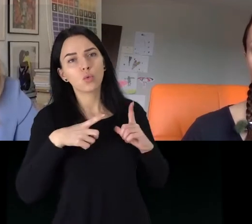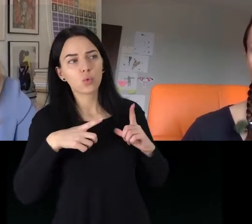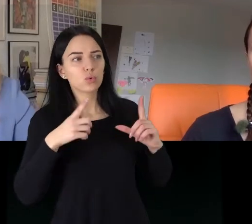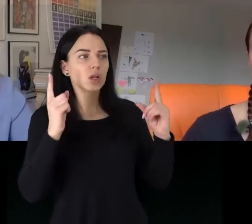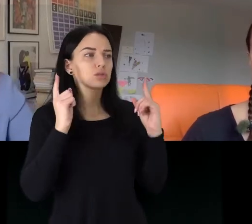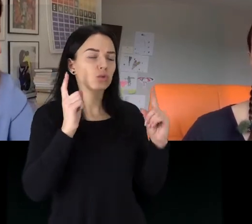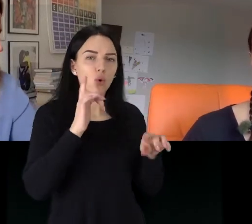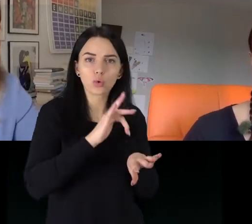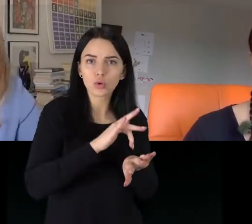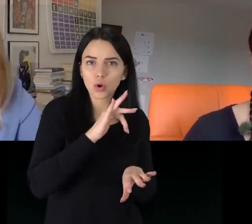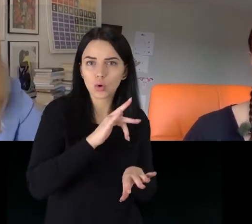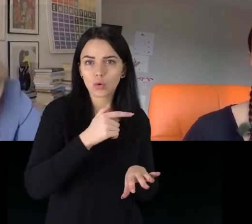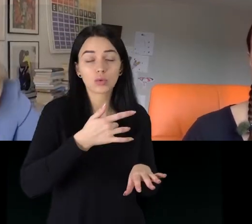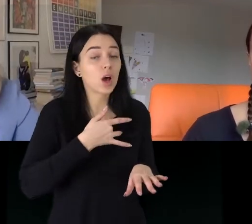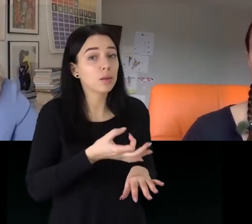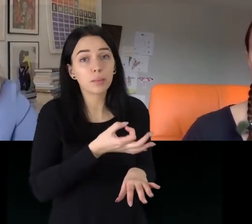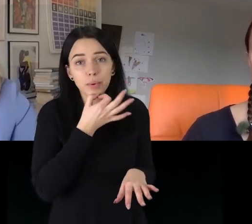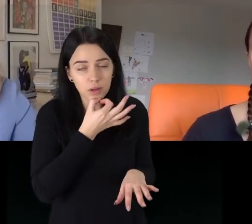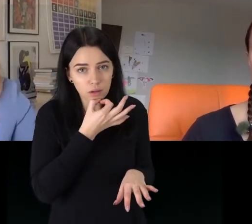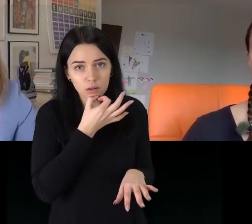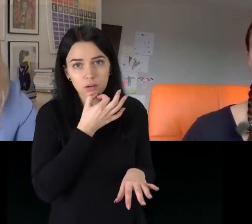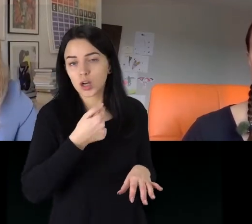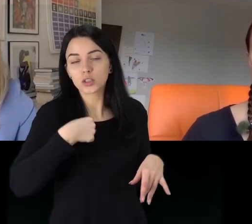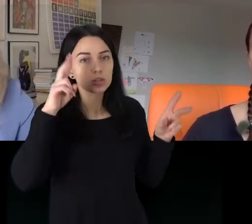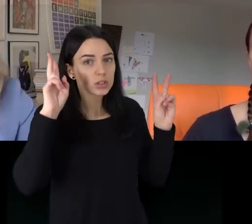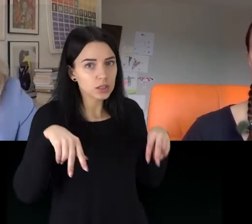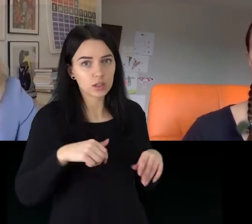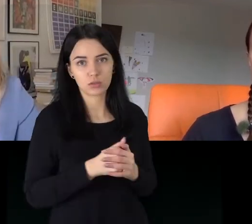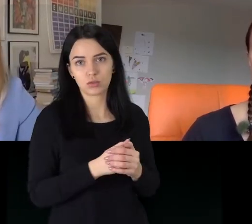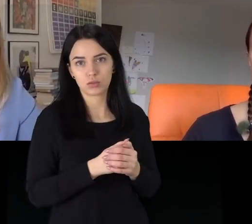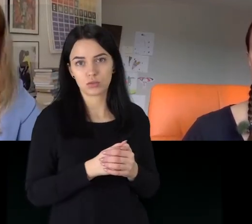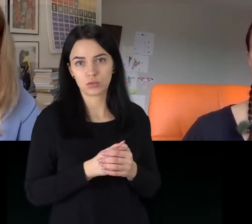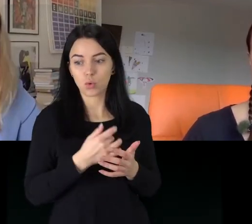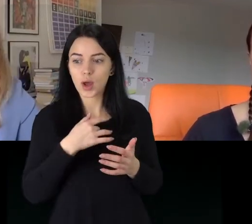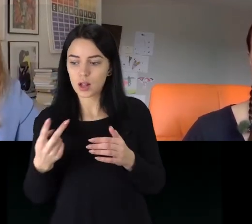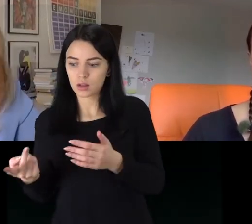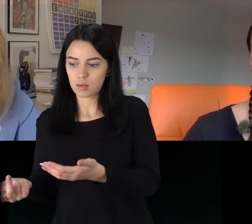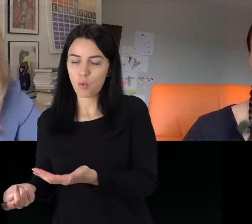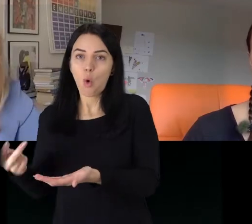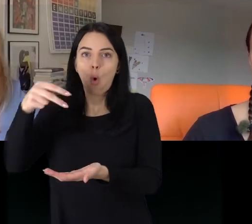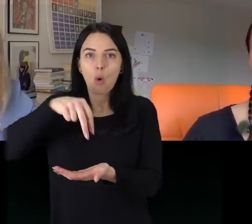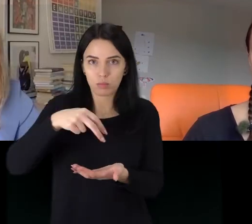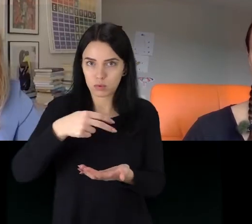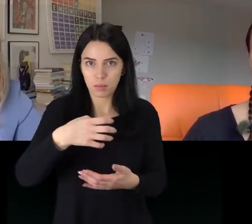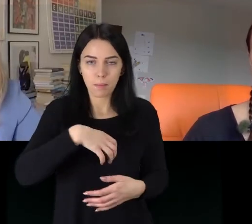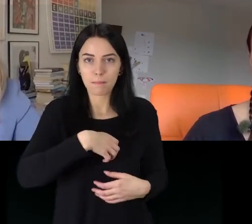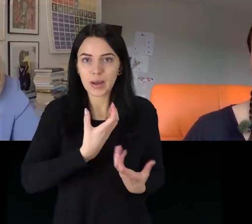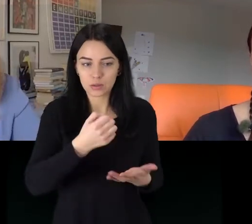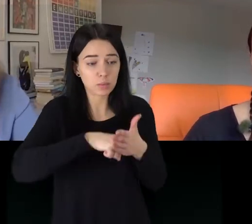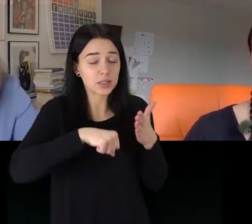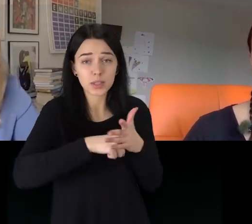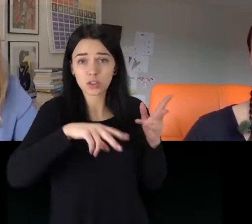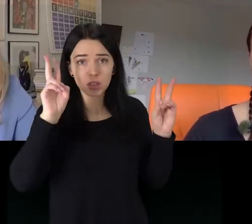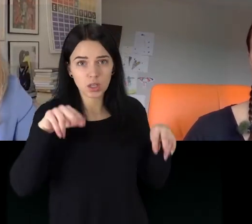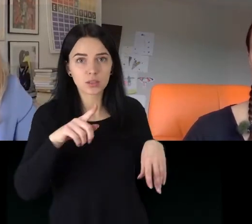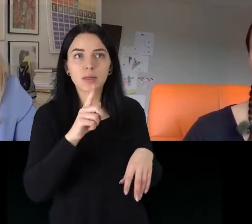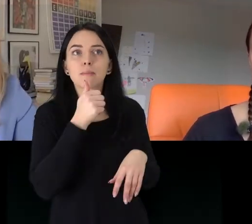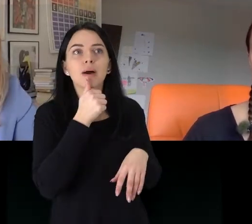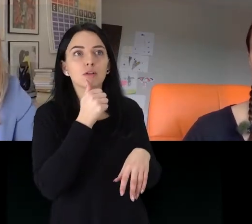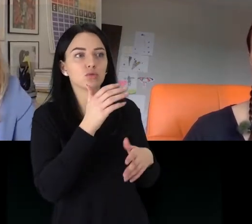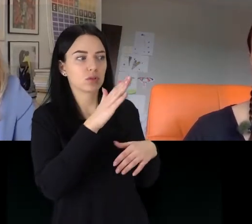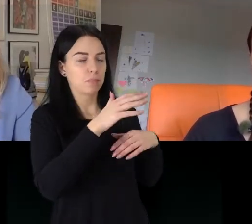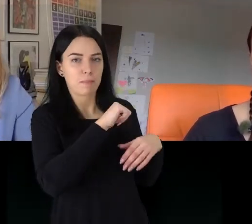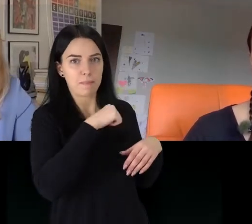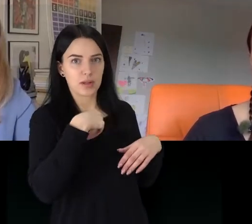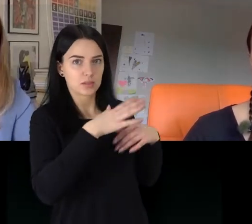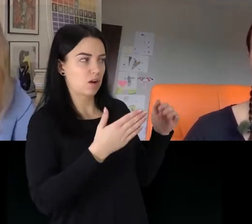saugu, gal jam patinka galų gale, aš nežinau, gal jam labai baisu išlipti, mes nežinom dėl kurių priežasčių, bet jisai jums arba rankos neduoda,